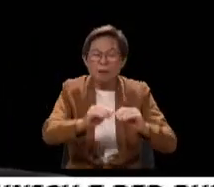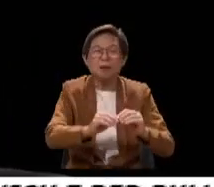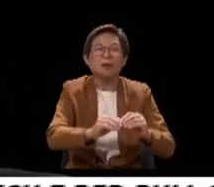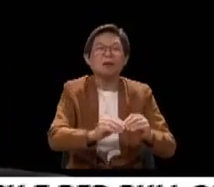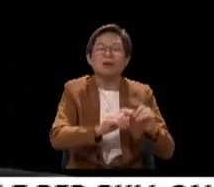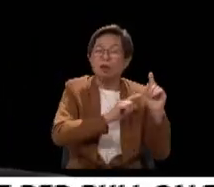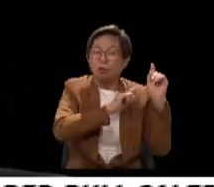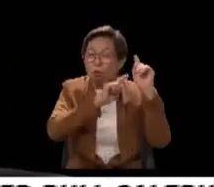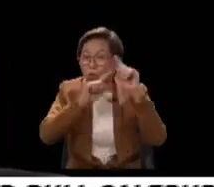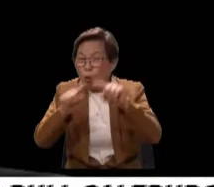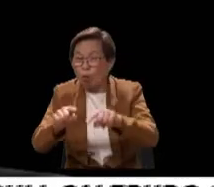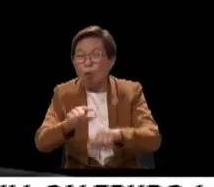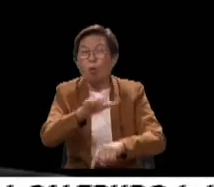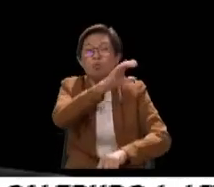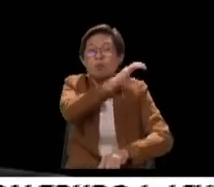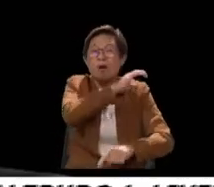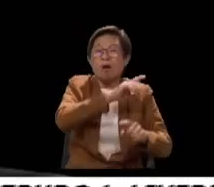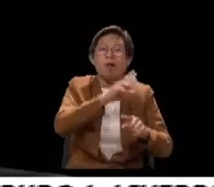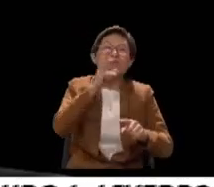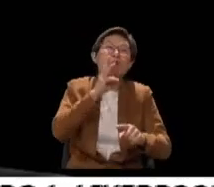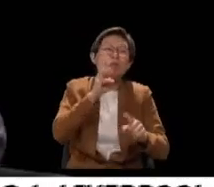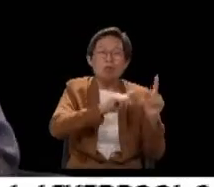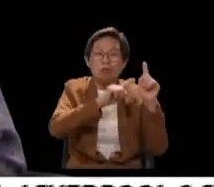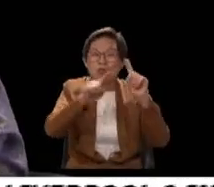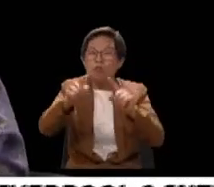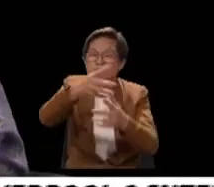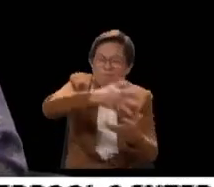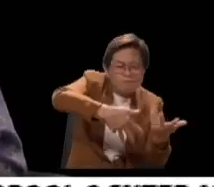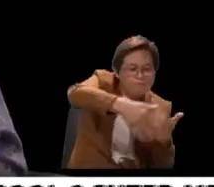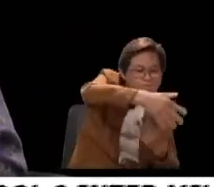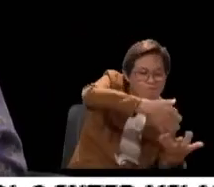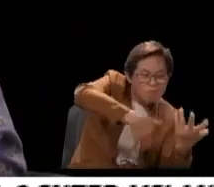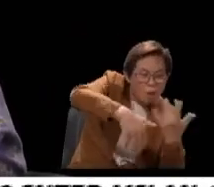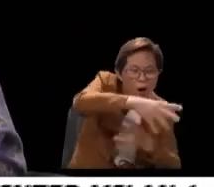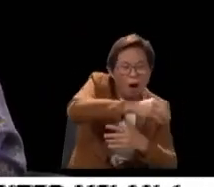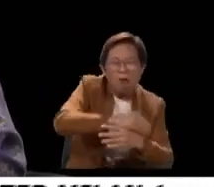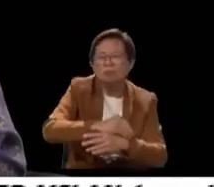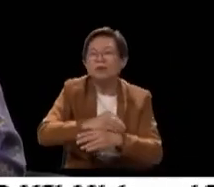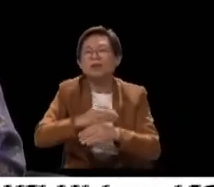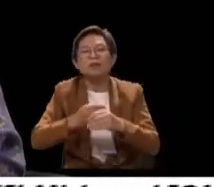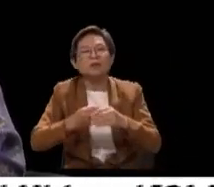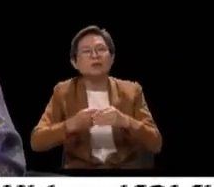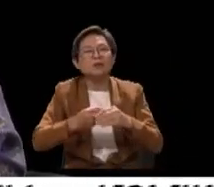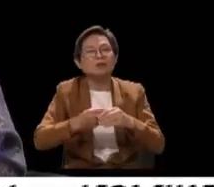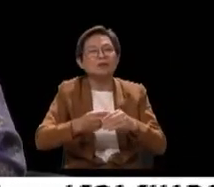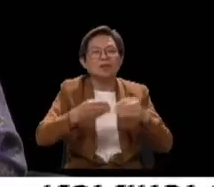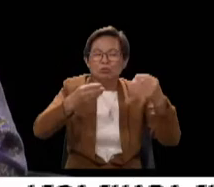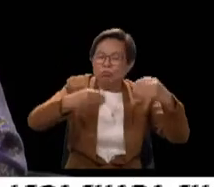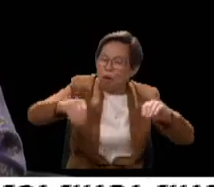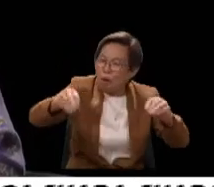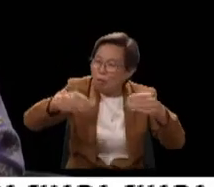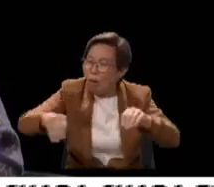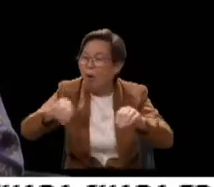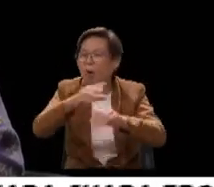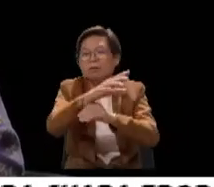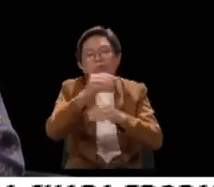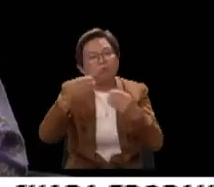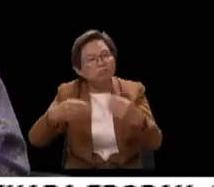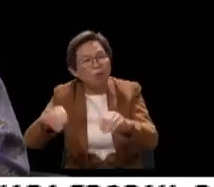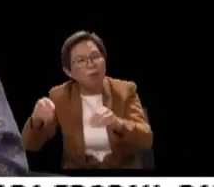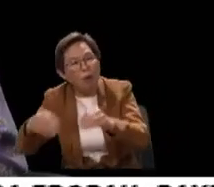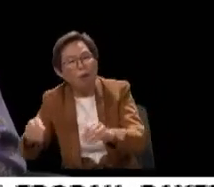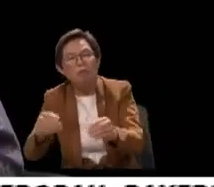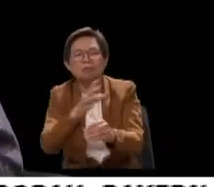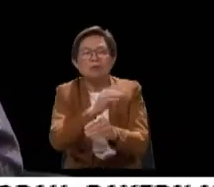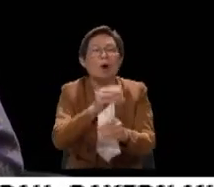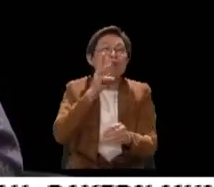really go to the ground and they go and also apa ni apa market membuat pasaran dia membuat apa ni